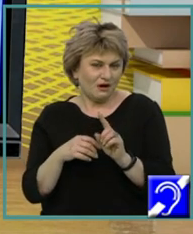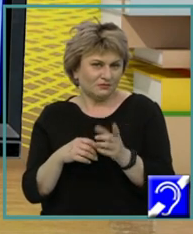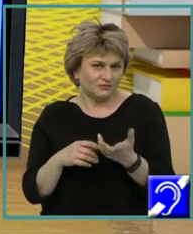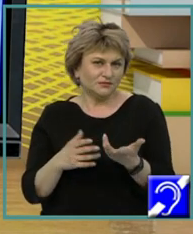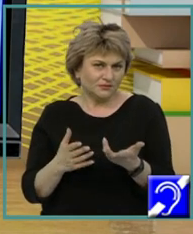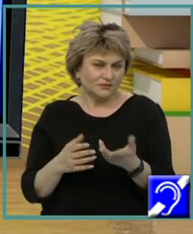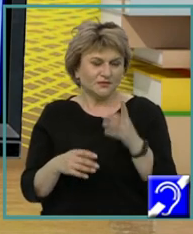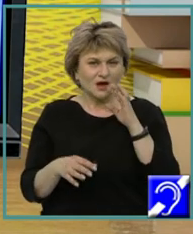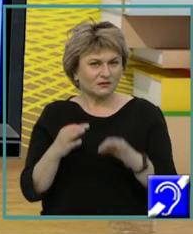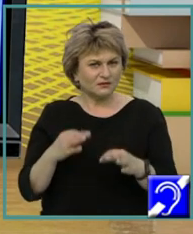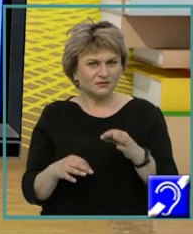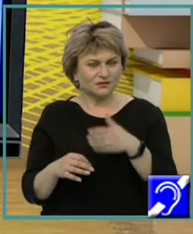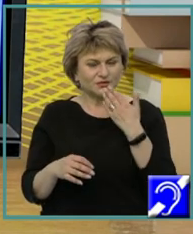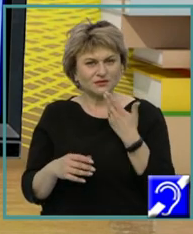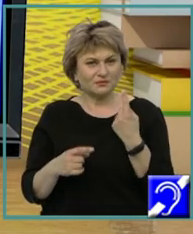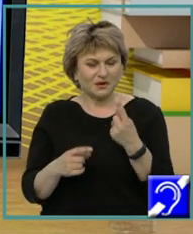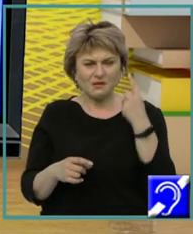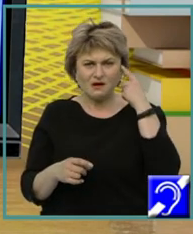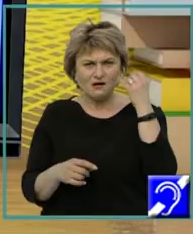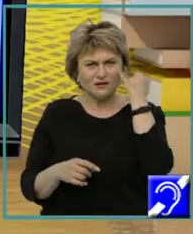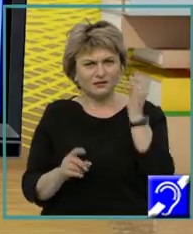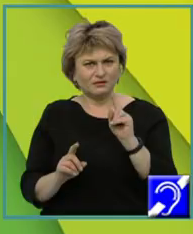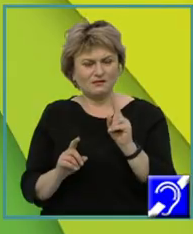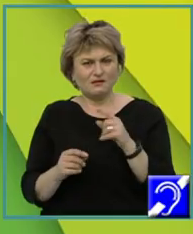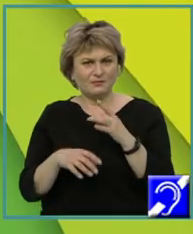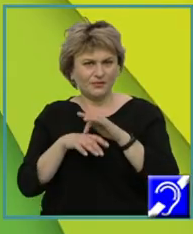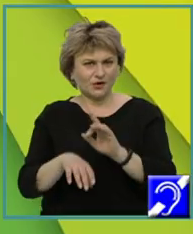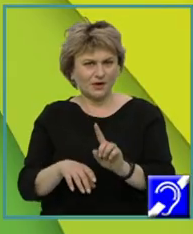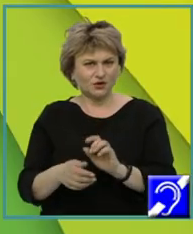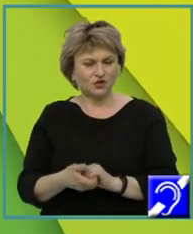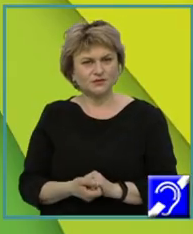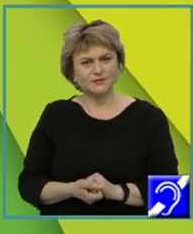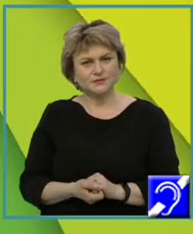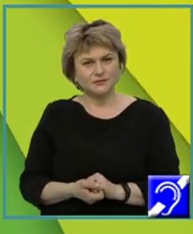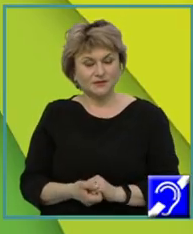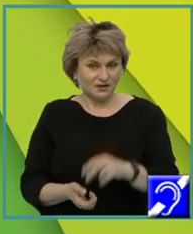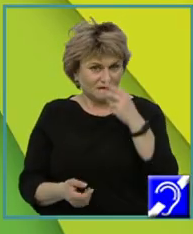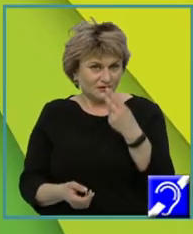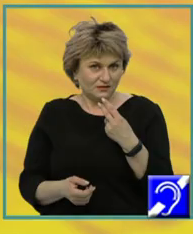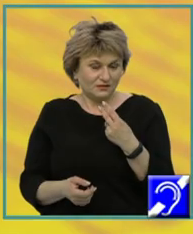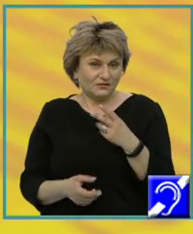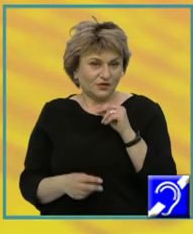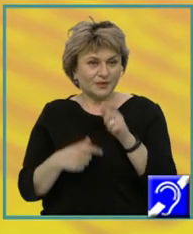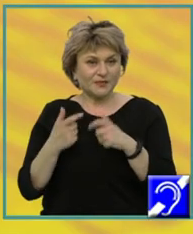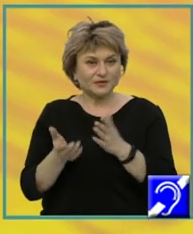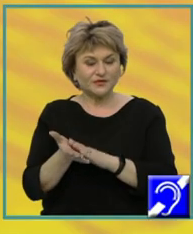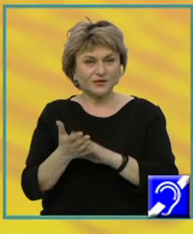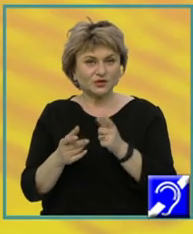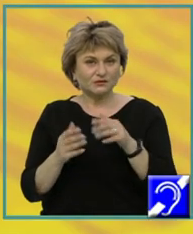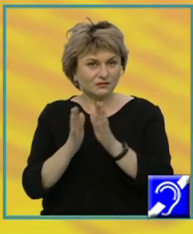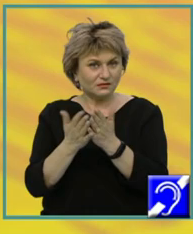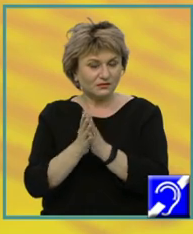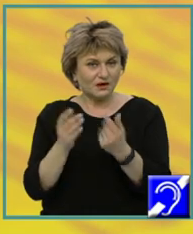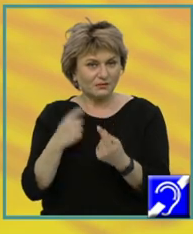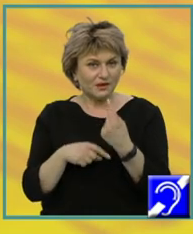analizei nu este prima intenție a prozatorului vorbim despre faptul că romanul apare